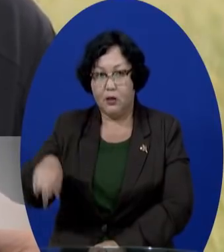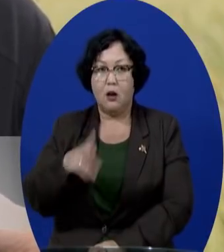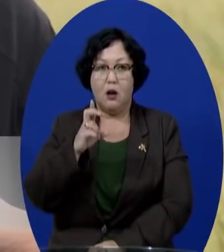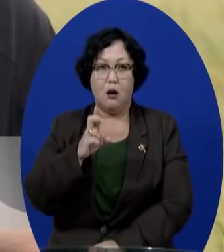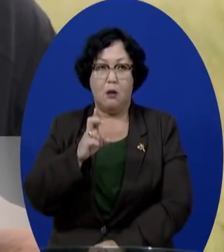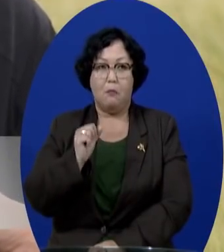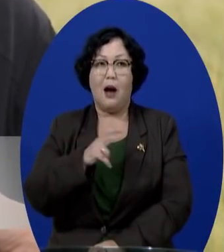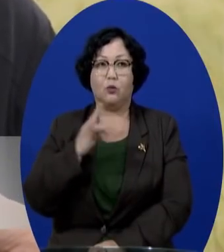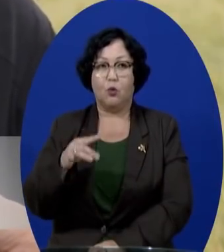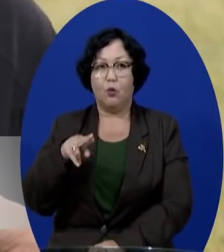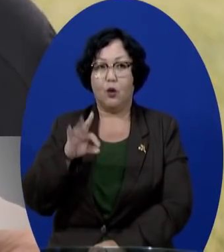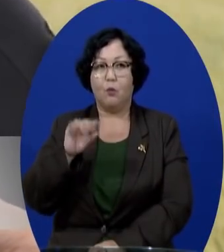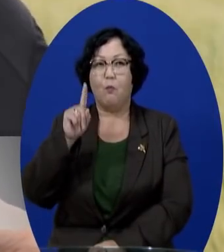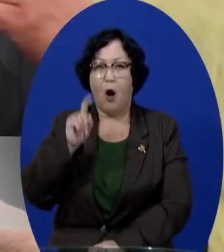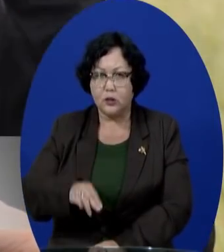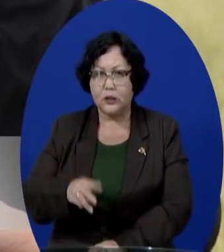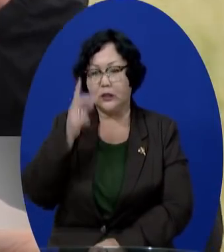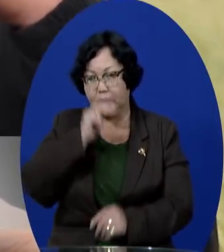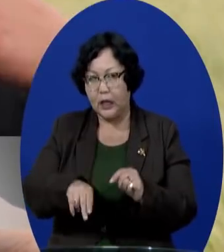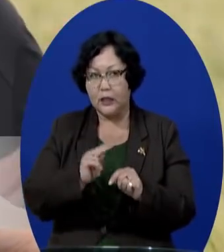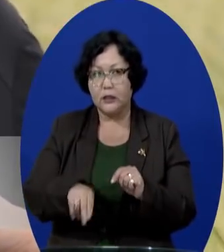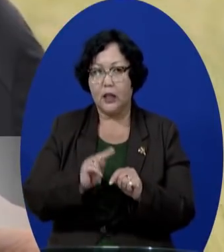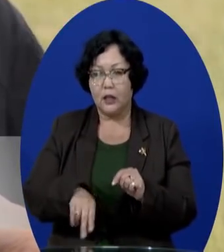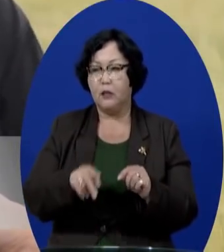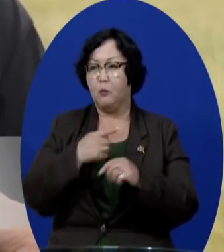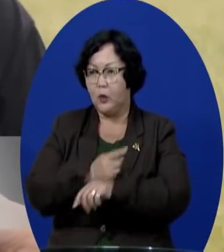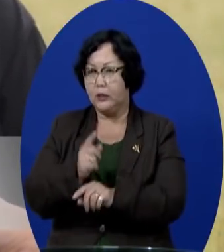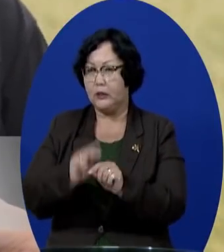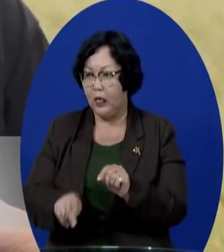л олон постууд дээр ачааны машинуудыг одоо бүр өдөр